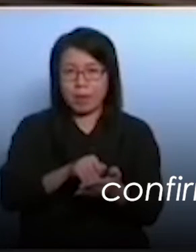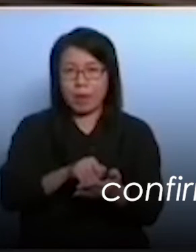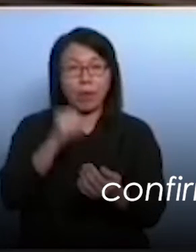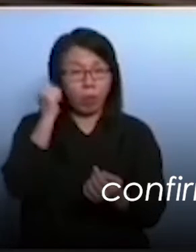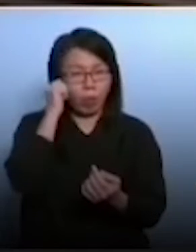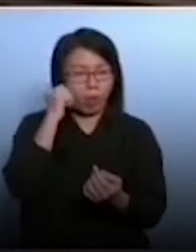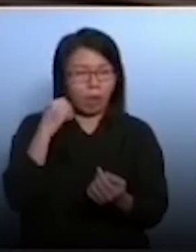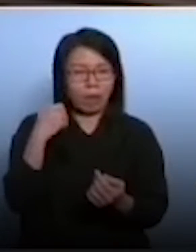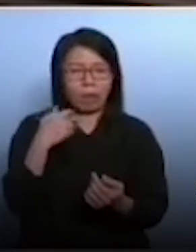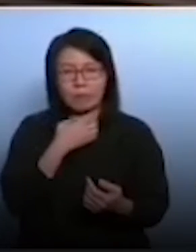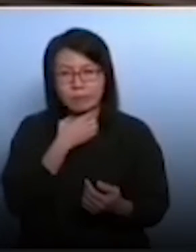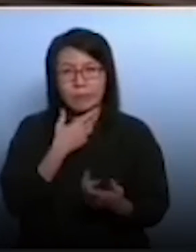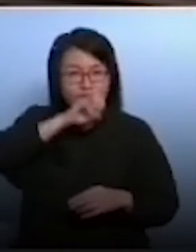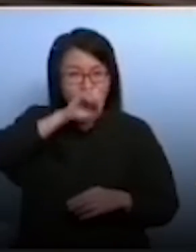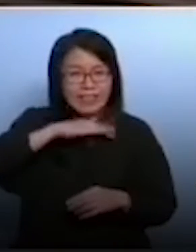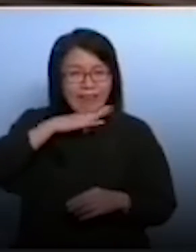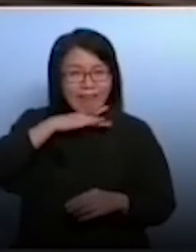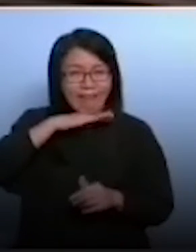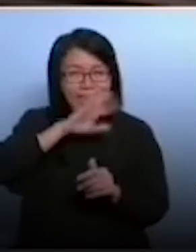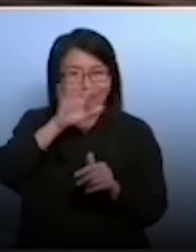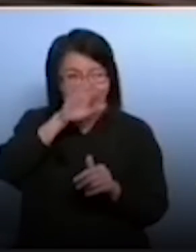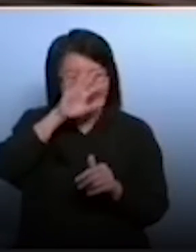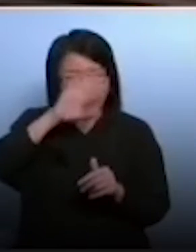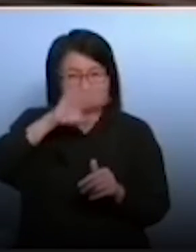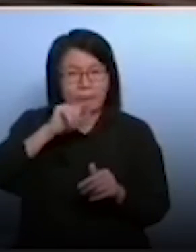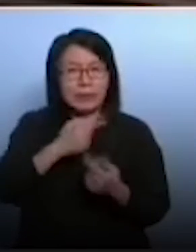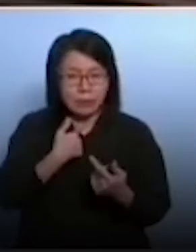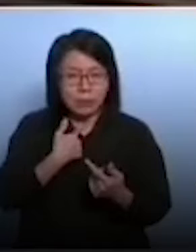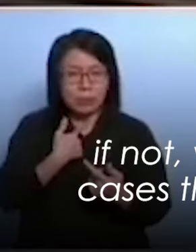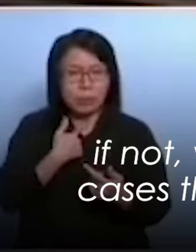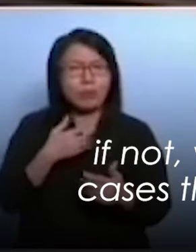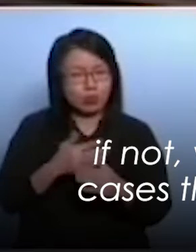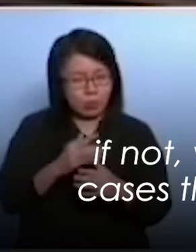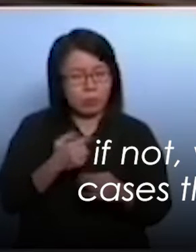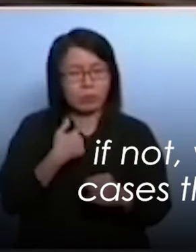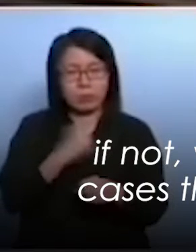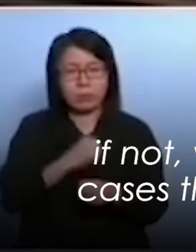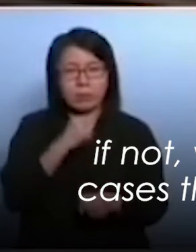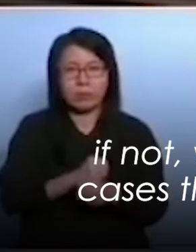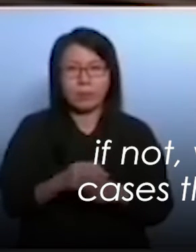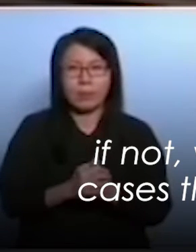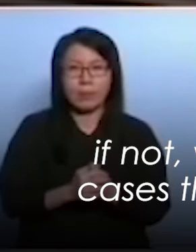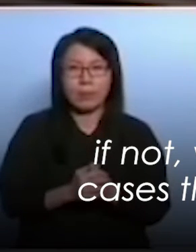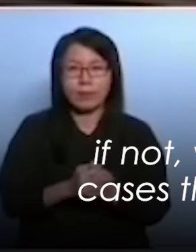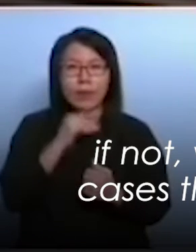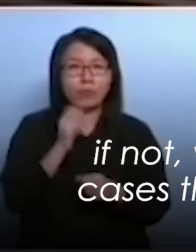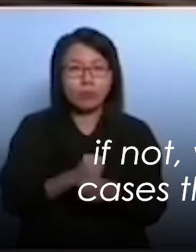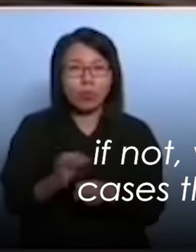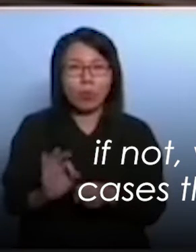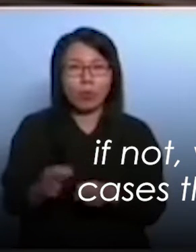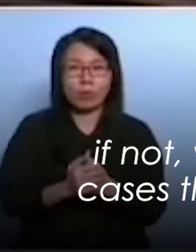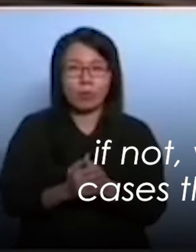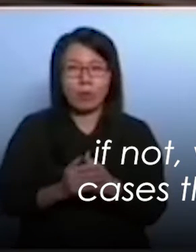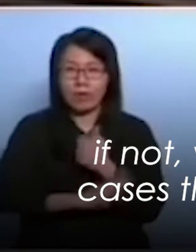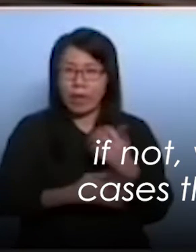要講一個大話。我們認為起碼這個程序都要做的，如果不做，司法機構無